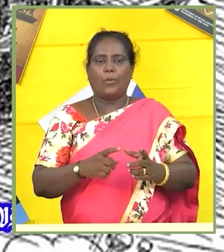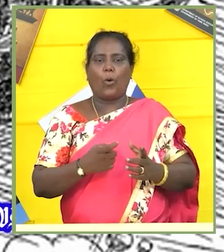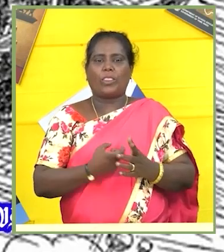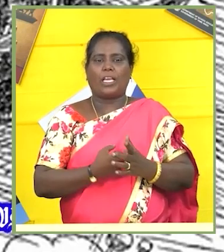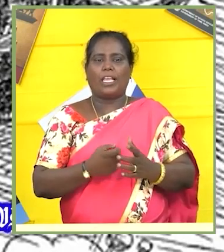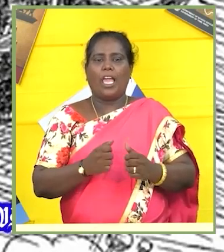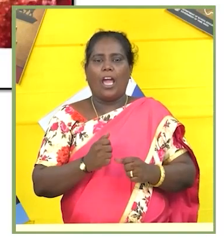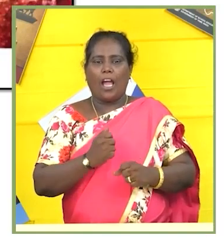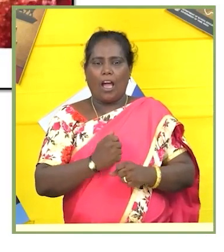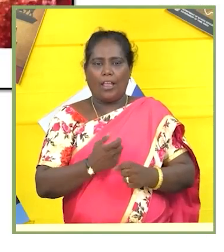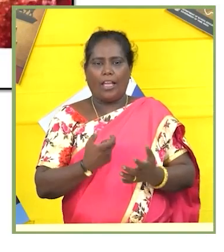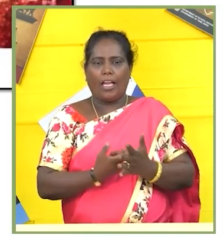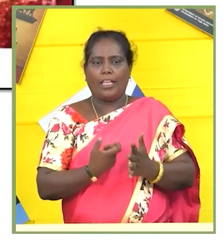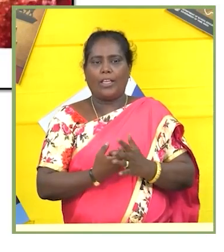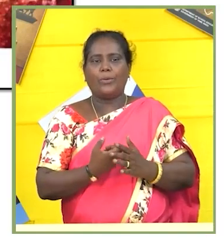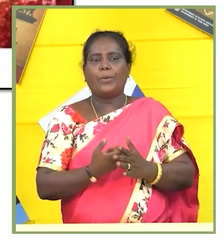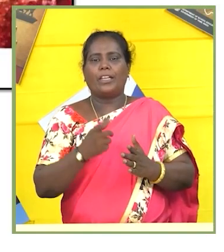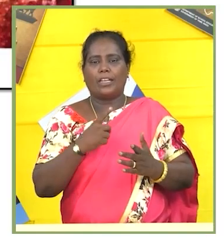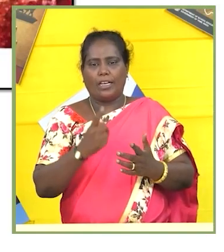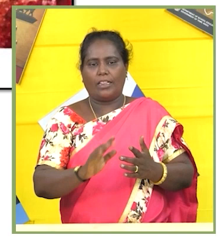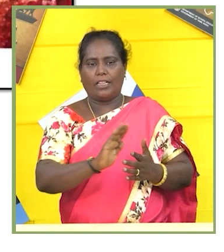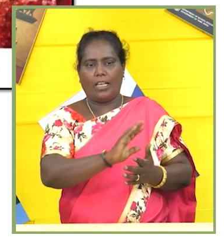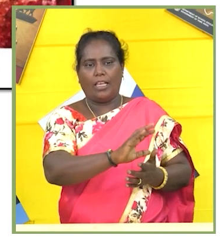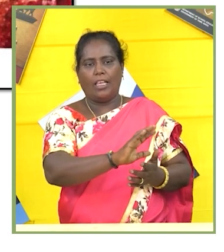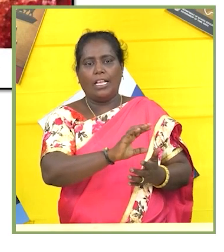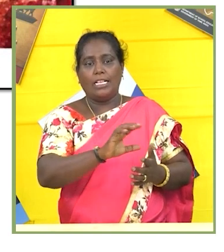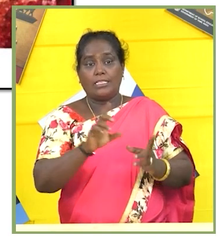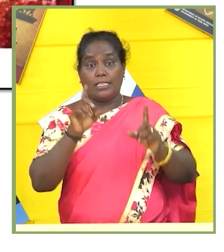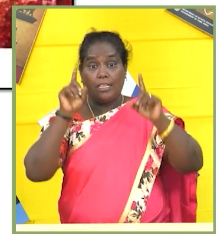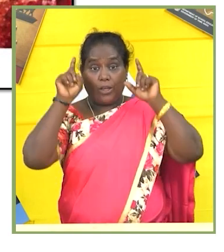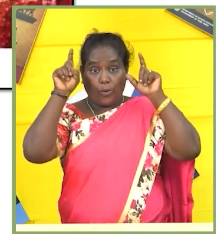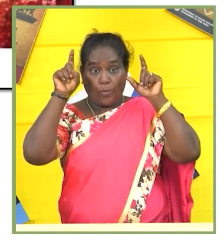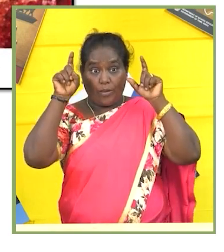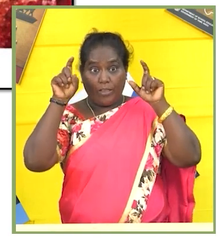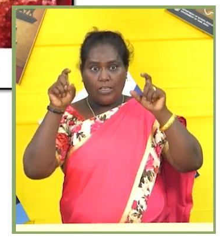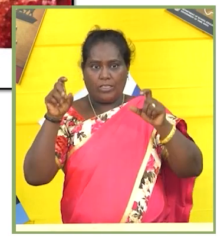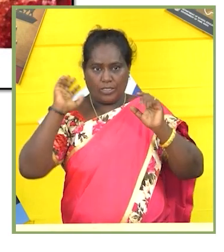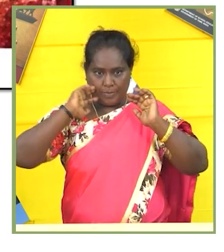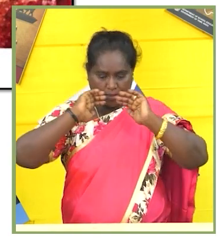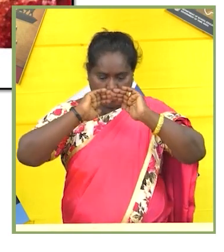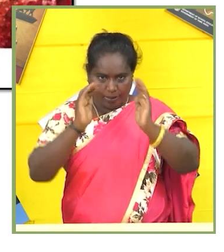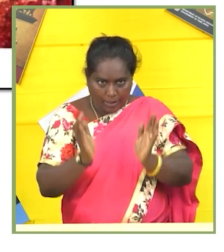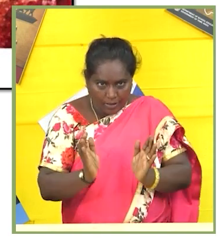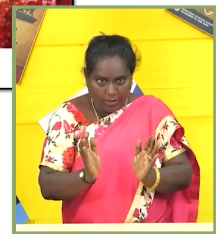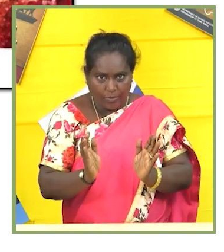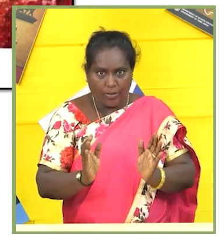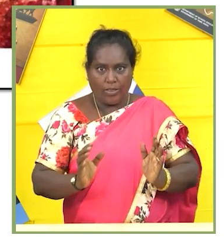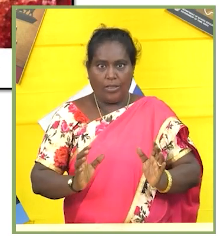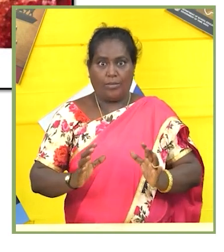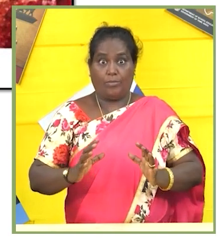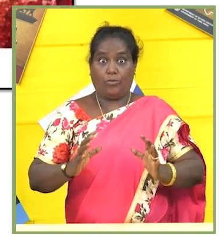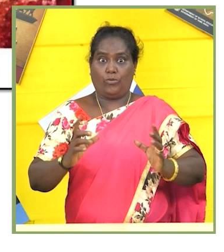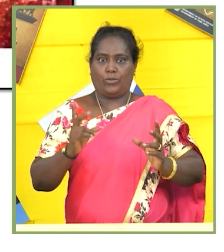தழுவுதலுக்கான ஓவியங்கள்னு பார்த்தா, நீலகிரி மாவட்டம் கோத்தகிரி அருகே கரிக்கையூர் என்ற இடத்தில் சீரிய